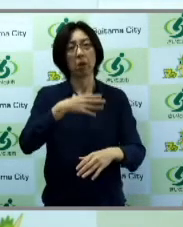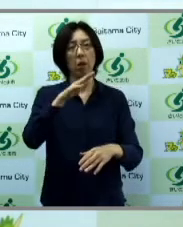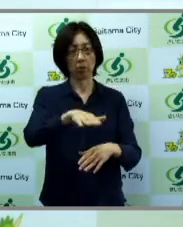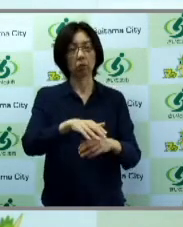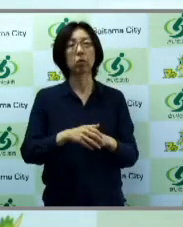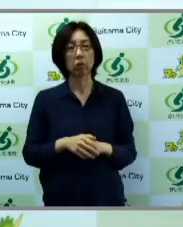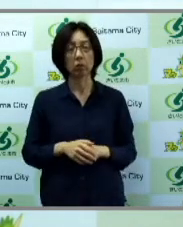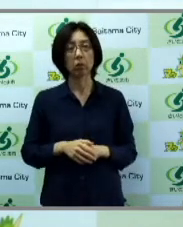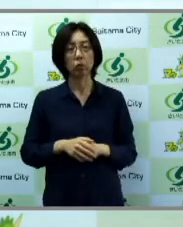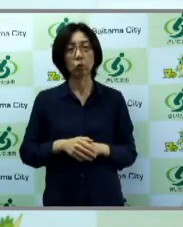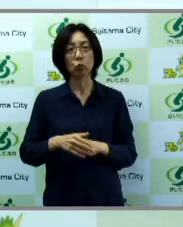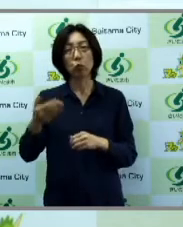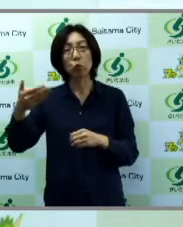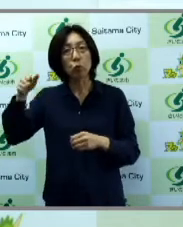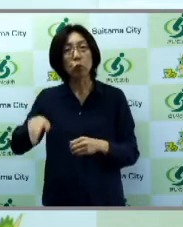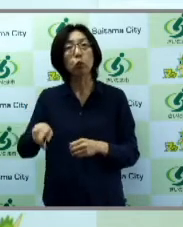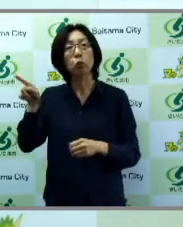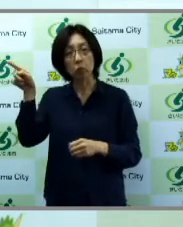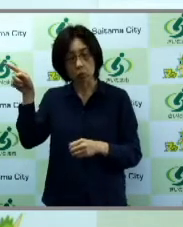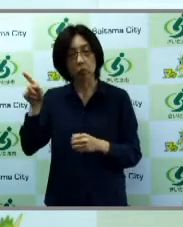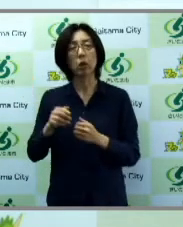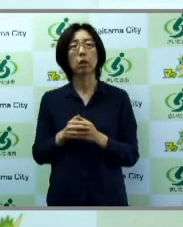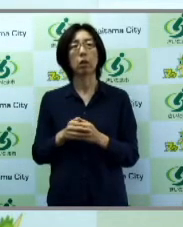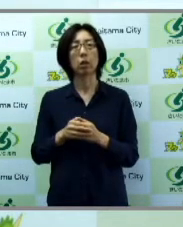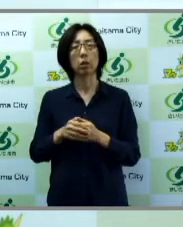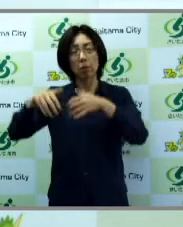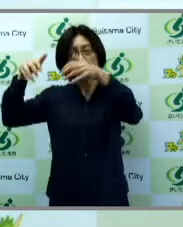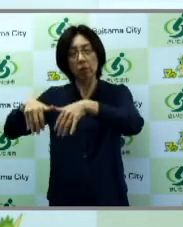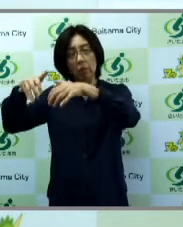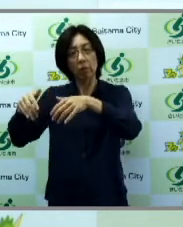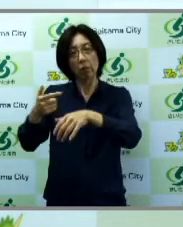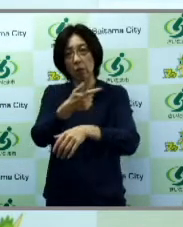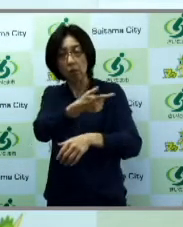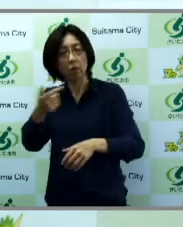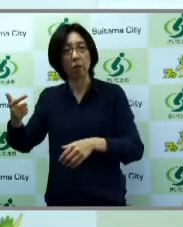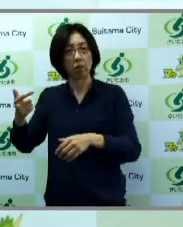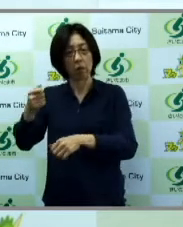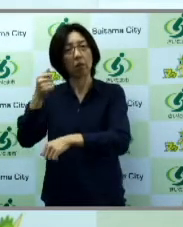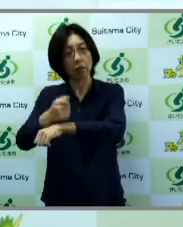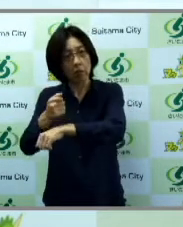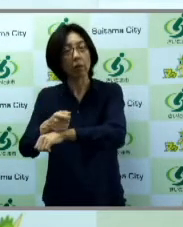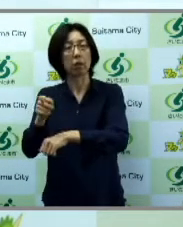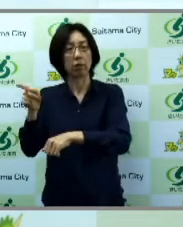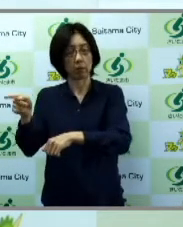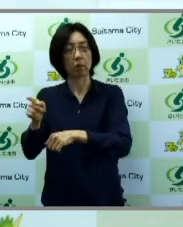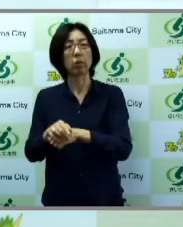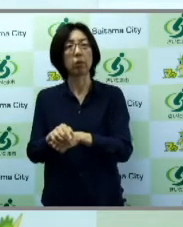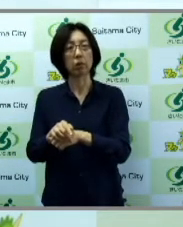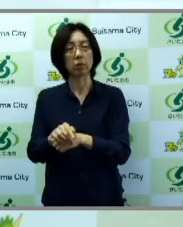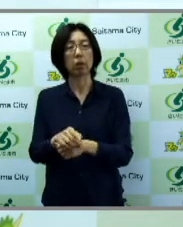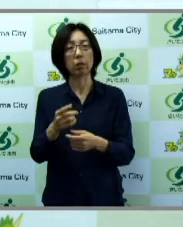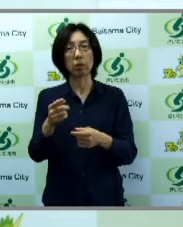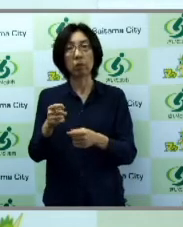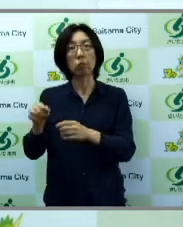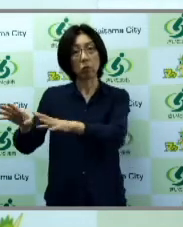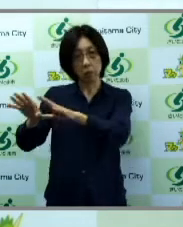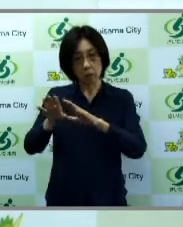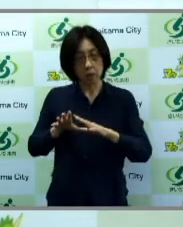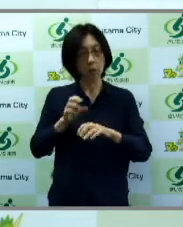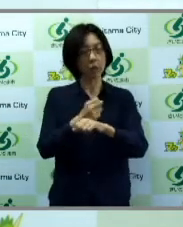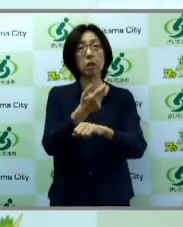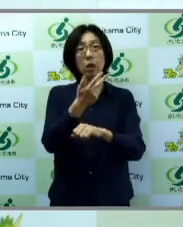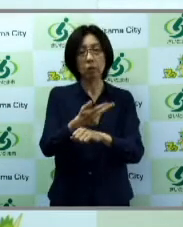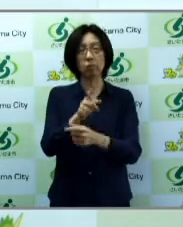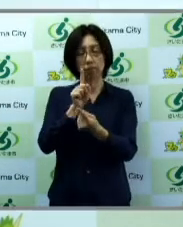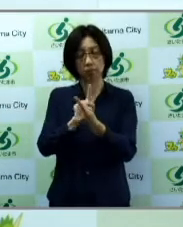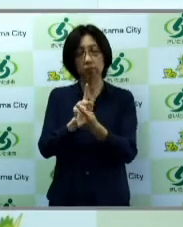の豪雨災害を受けて、今一度全職員がこの風水害への対策を確認し、確